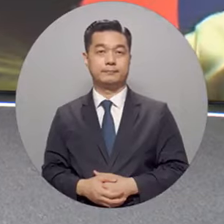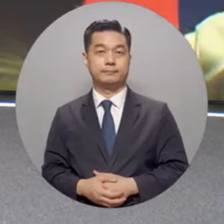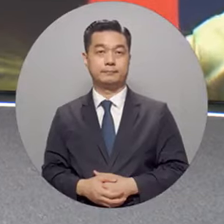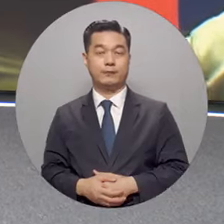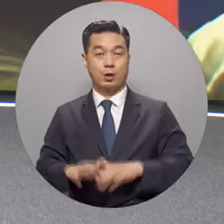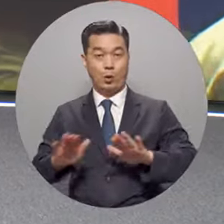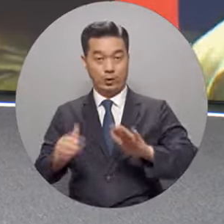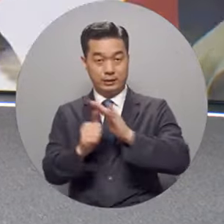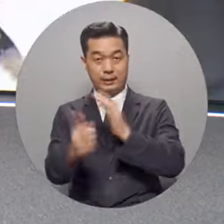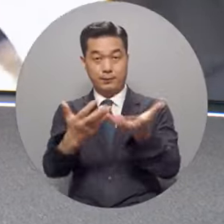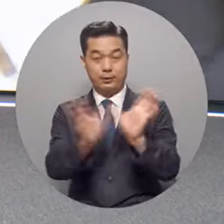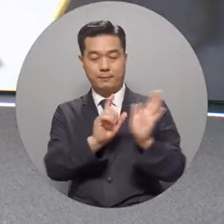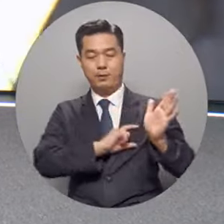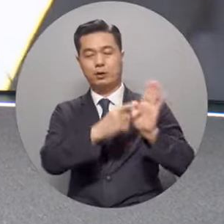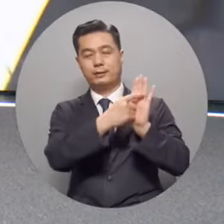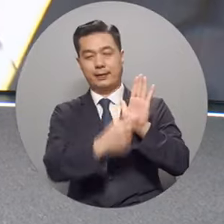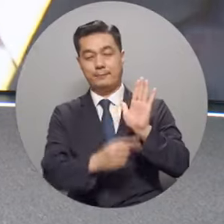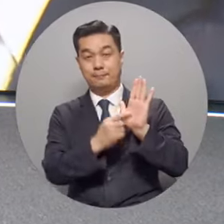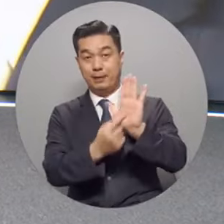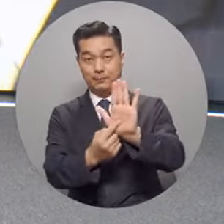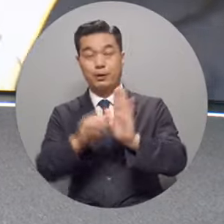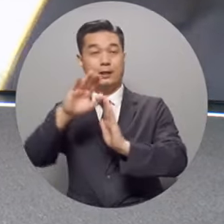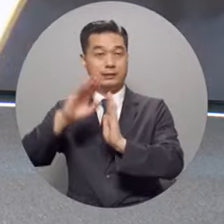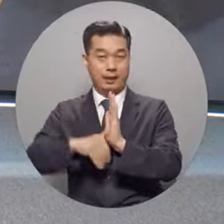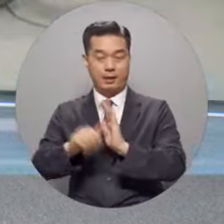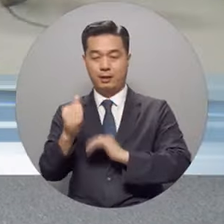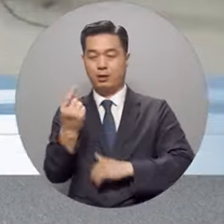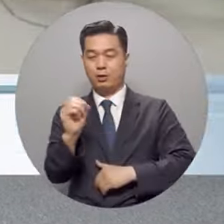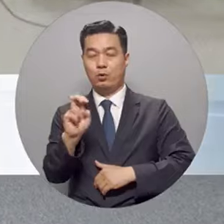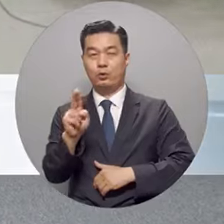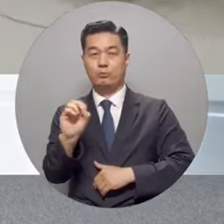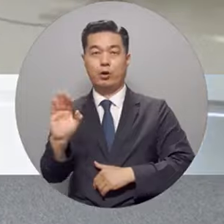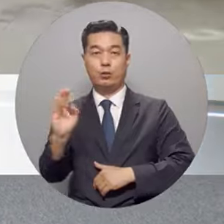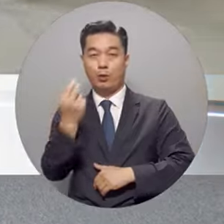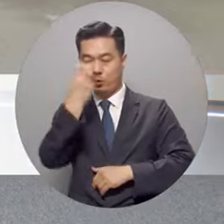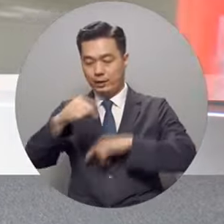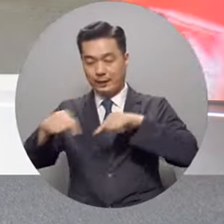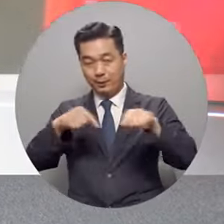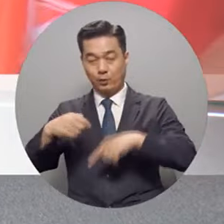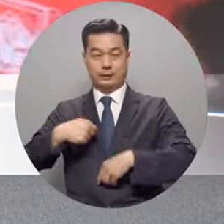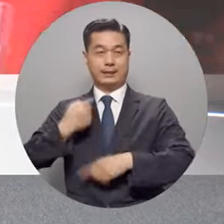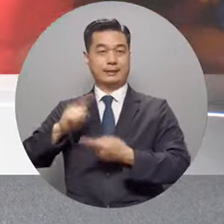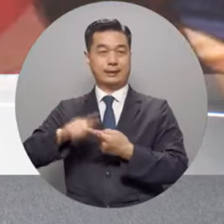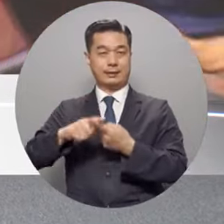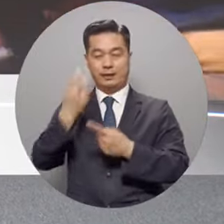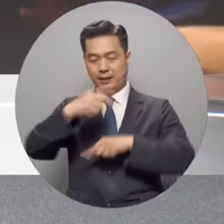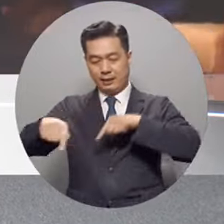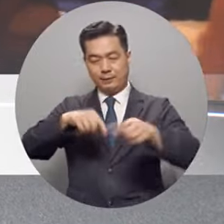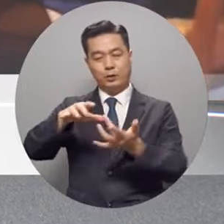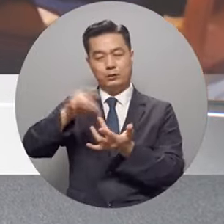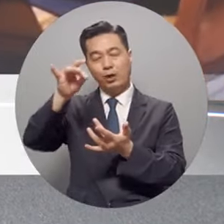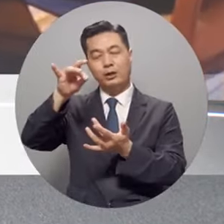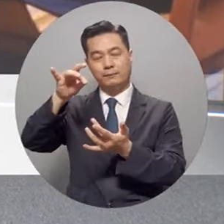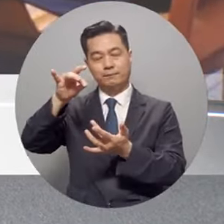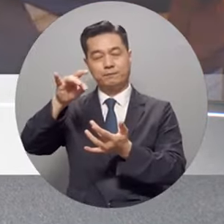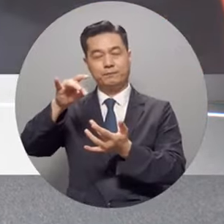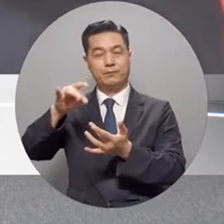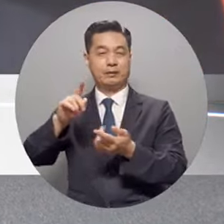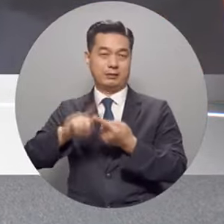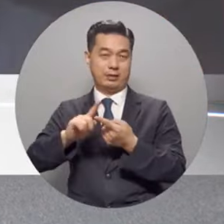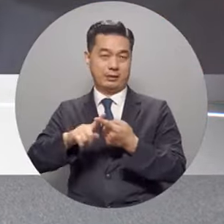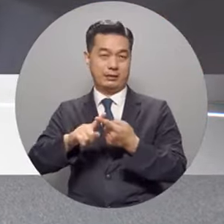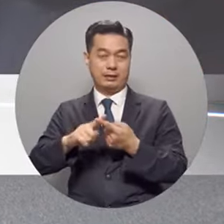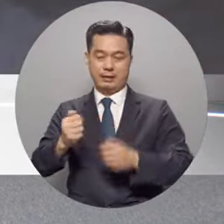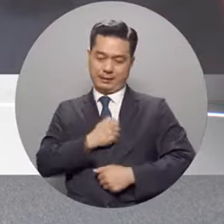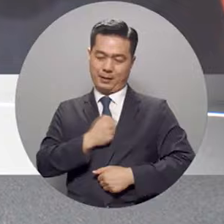네, 오늘 대표팀 명단을 발표하는 자리에서 홍명보 감독은 자신을 둘러싼 감독 선임 논란에 대해 답답하고 억울하다는